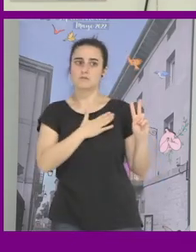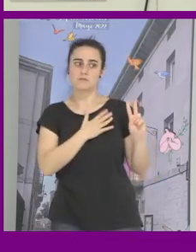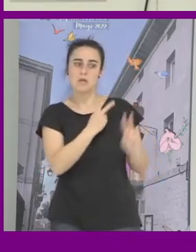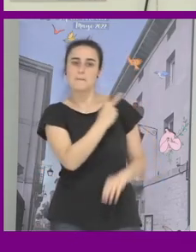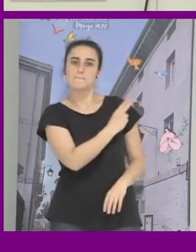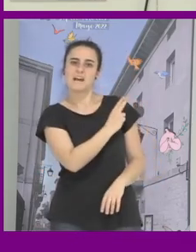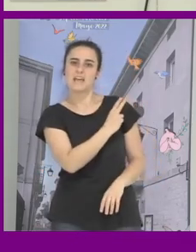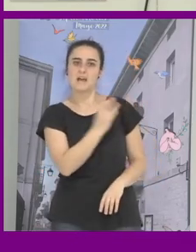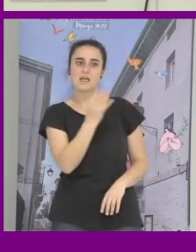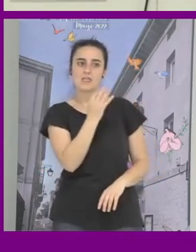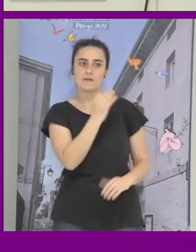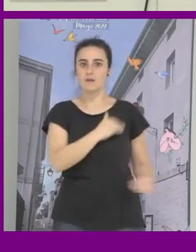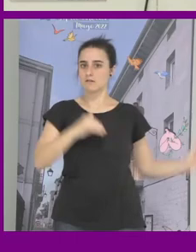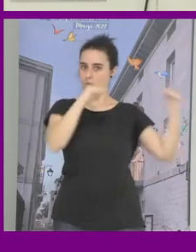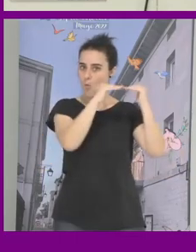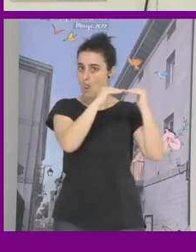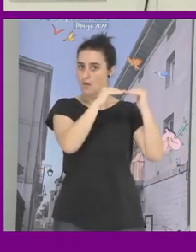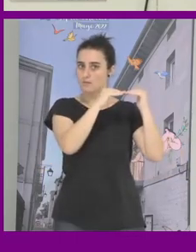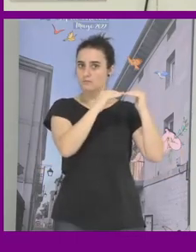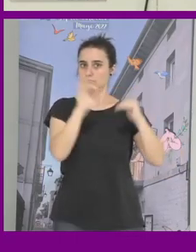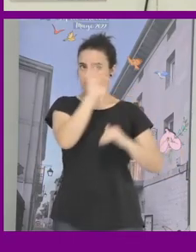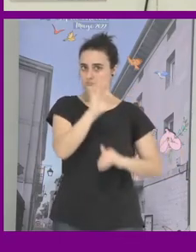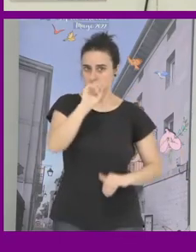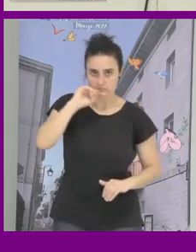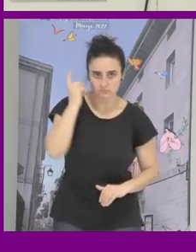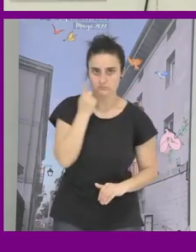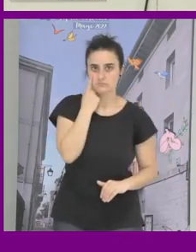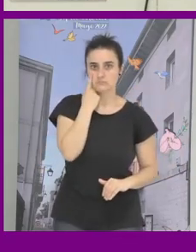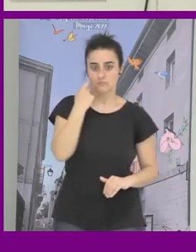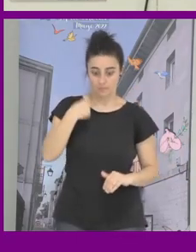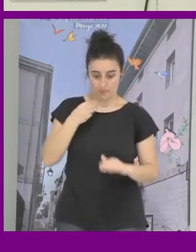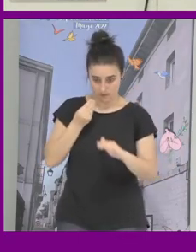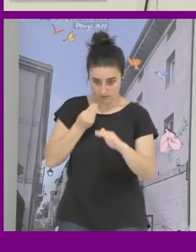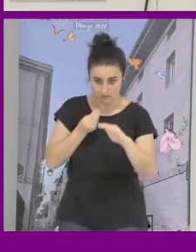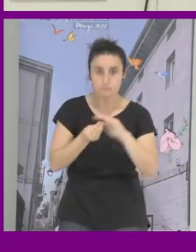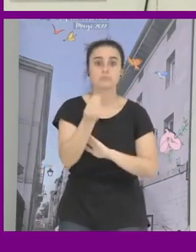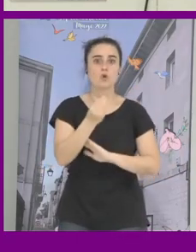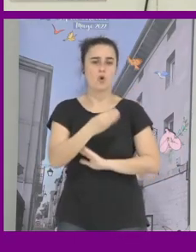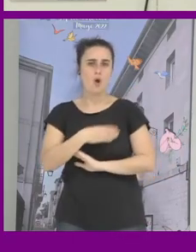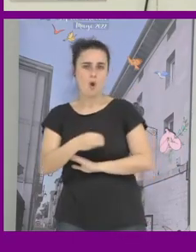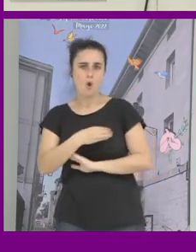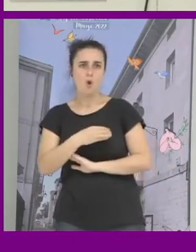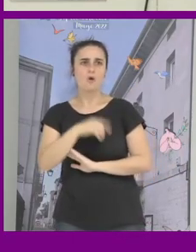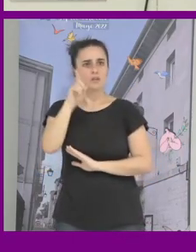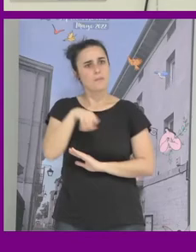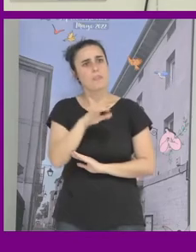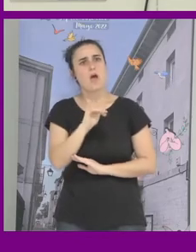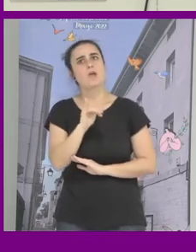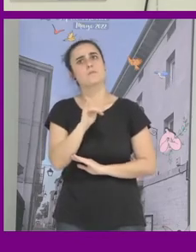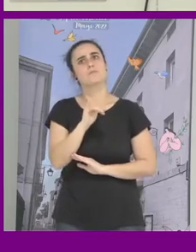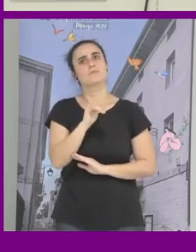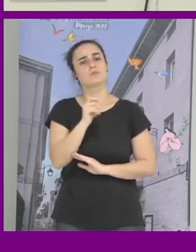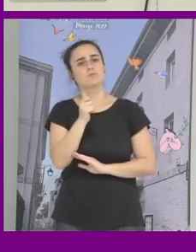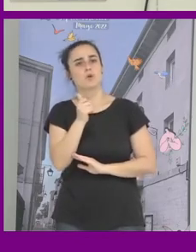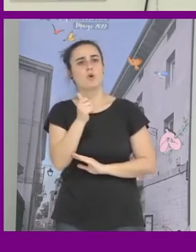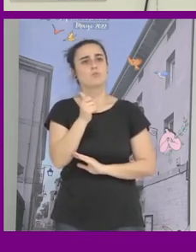da super parekide bai eta gero konturatzen naiz ba erditzeak eta edoskitzeak badaukala bueno, ez dakit presio bat,